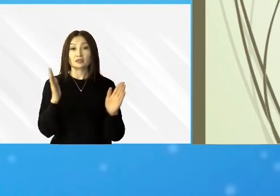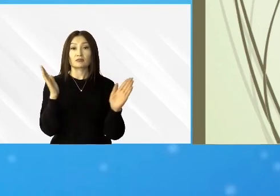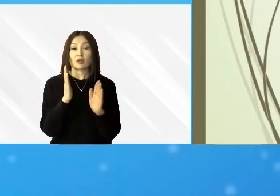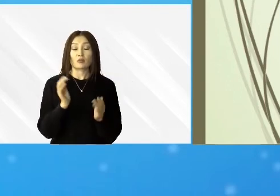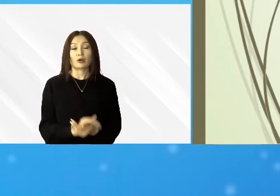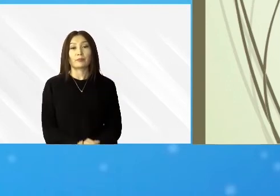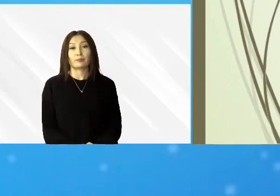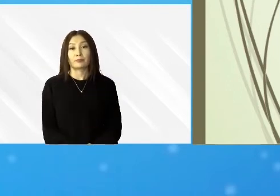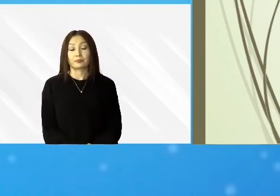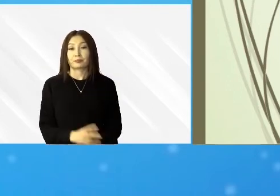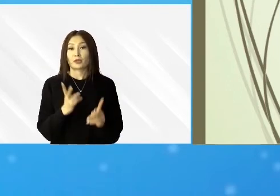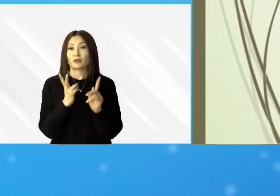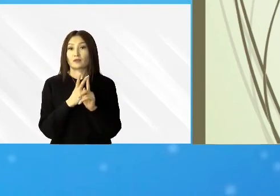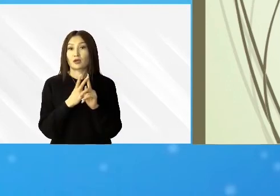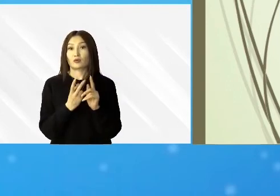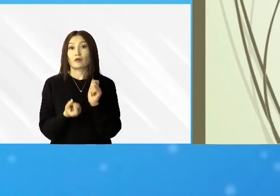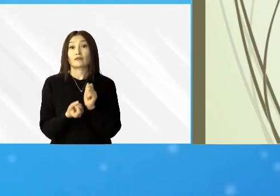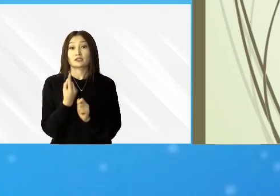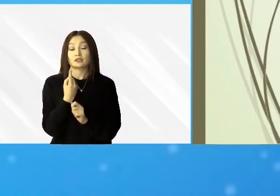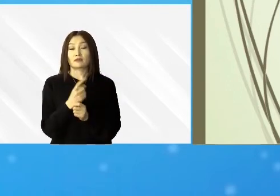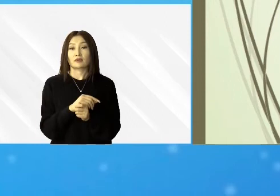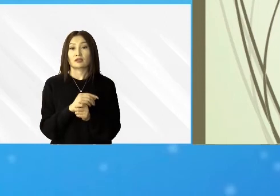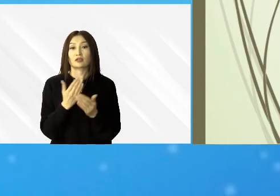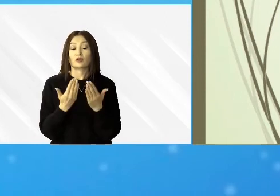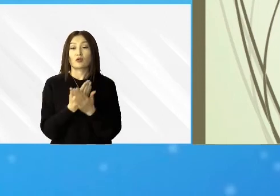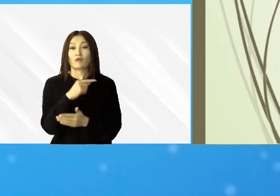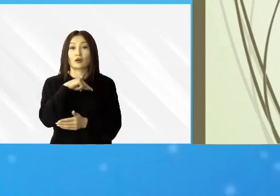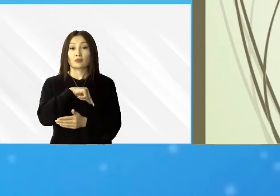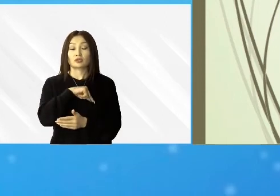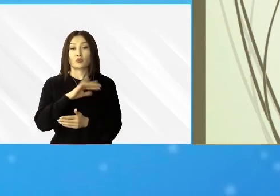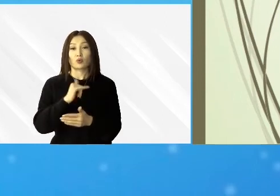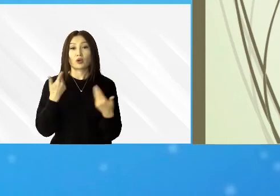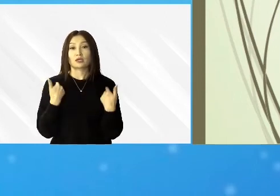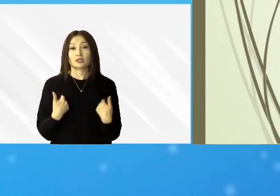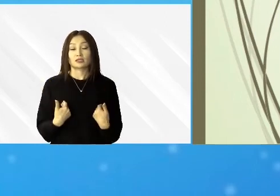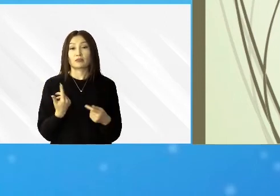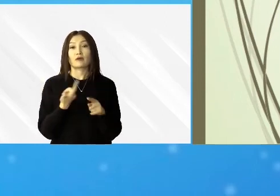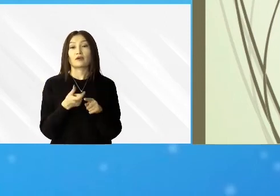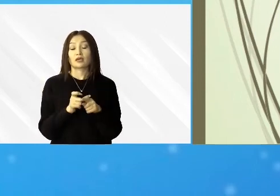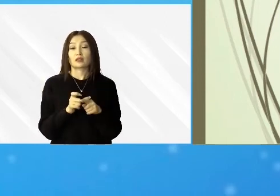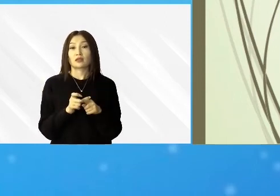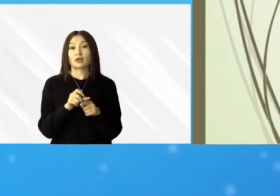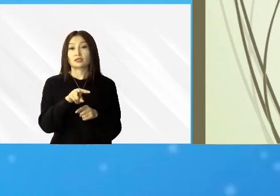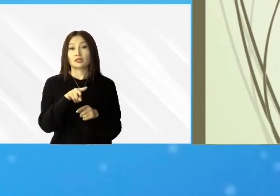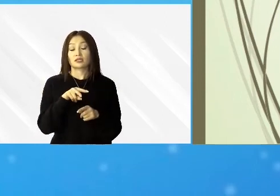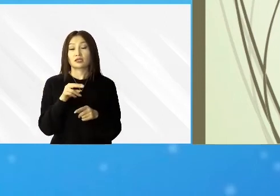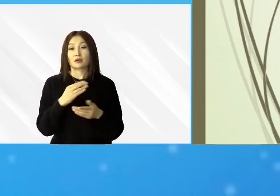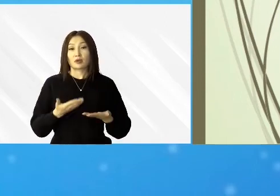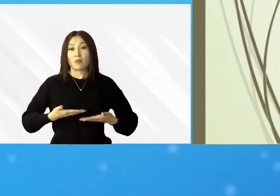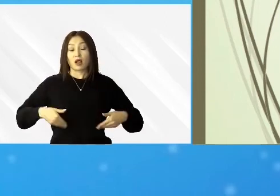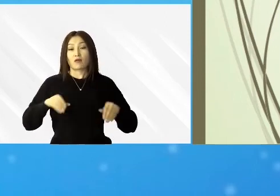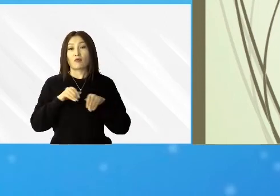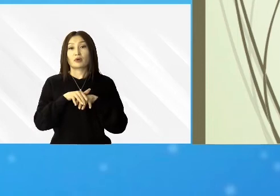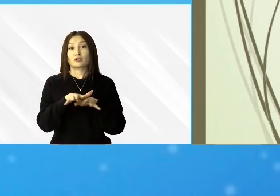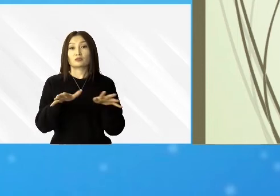отбором. Второй источник возникновения новых признаков у организмов – это сочетание при половом